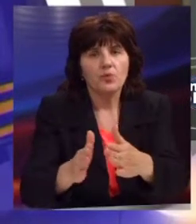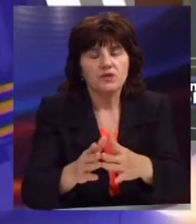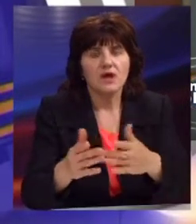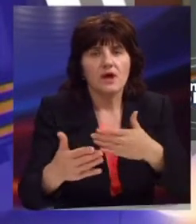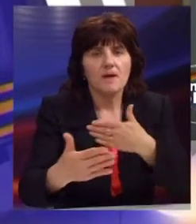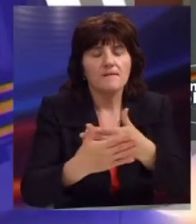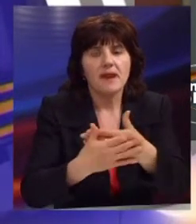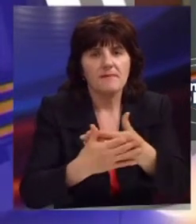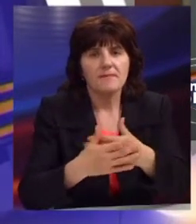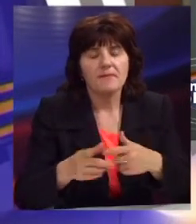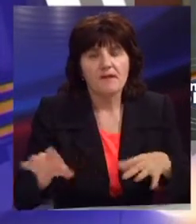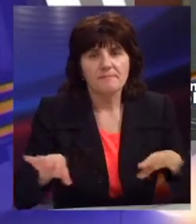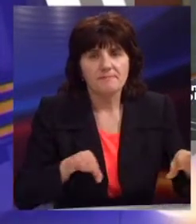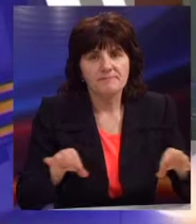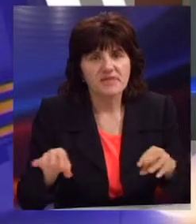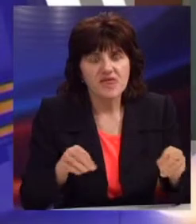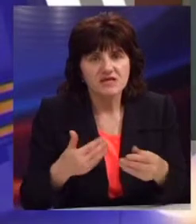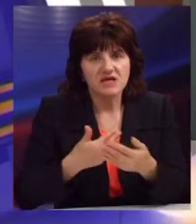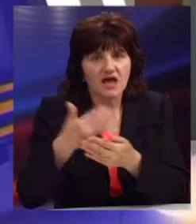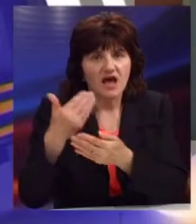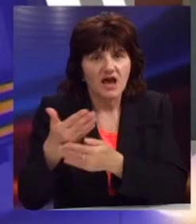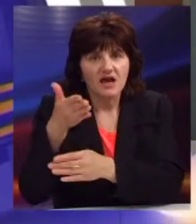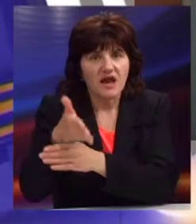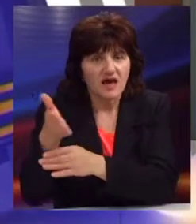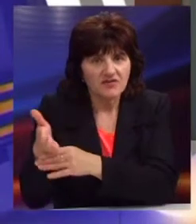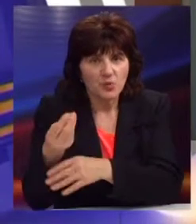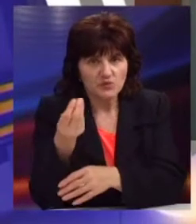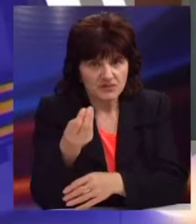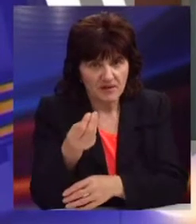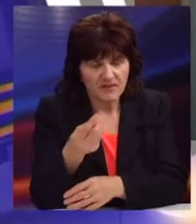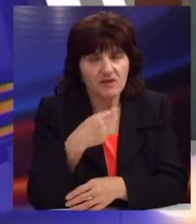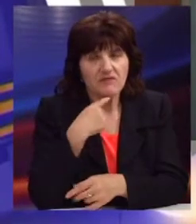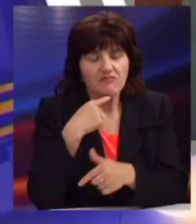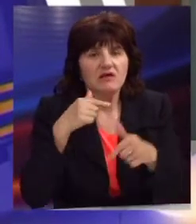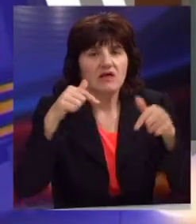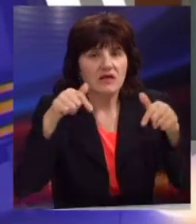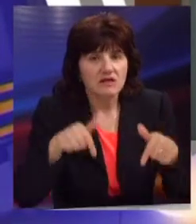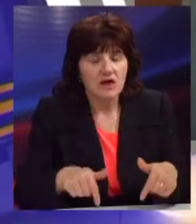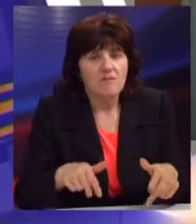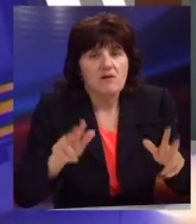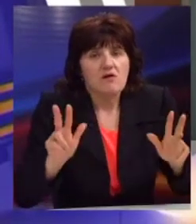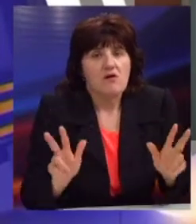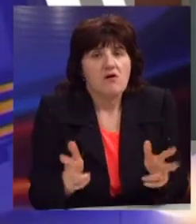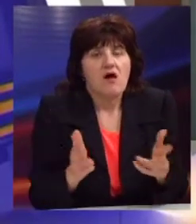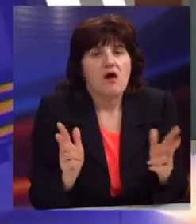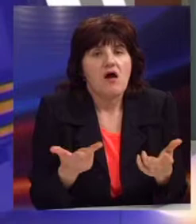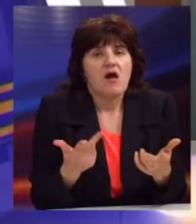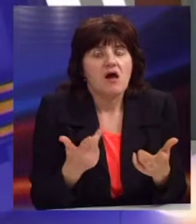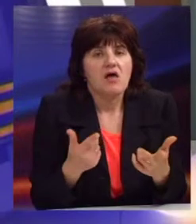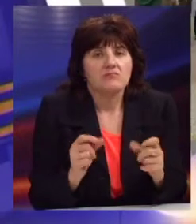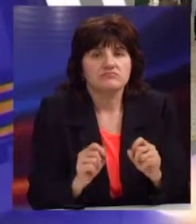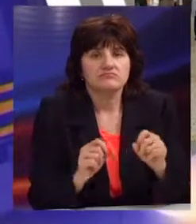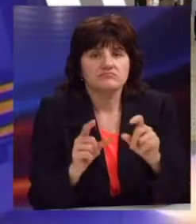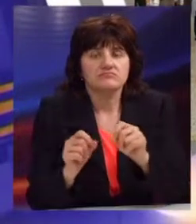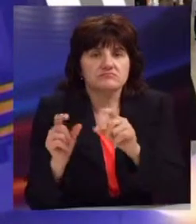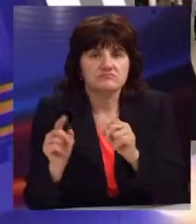upravama pijaca po gradovima, znači u Srbiji, a s tim da će moći da plasiraju svoju robu